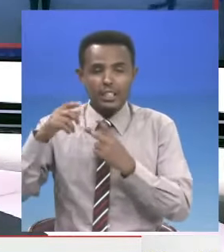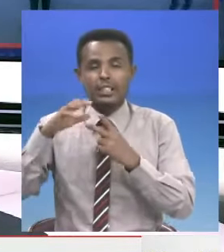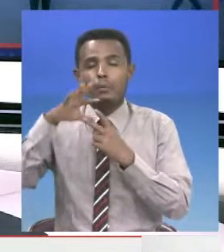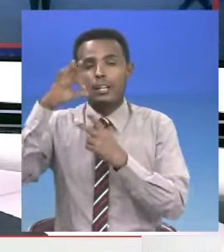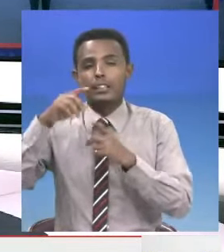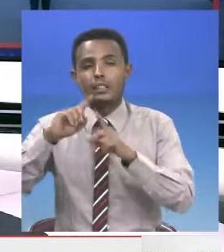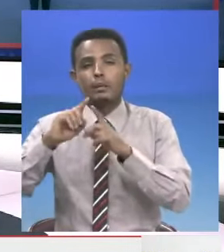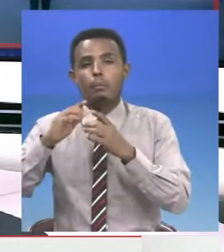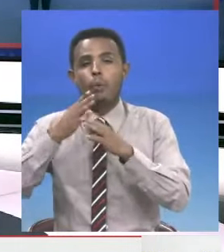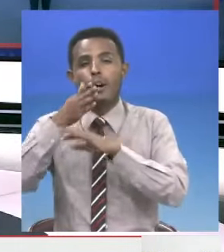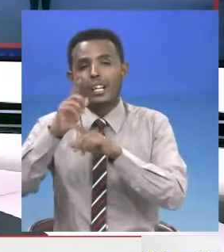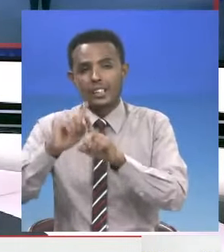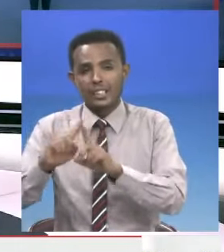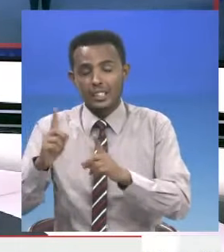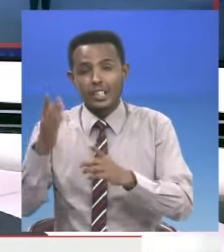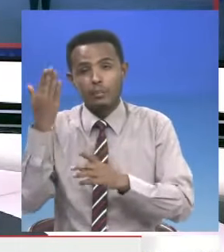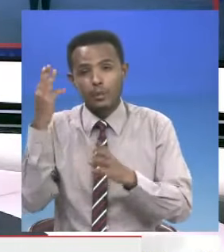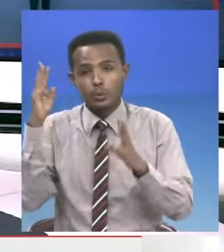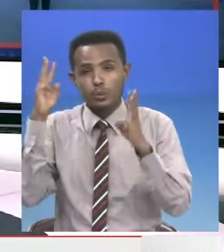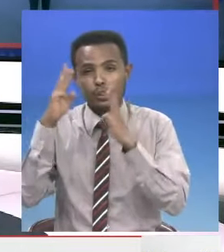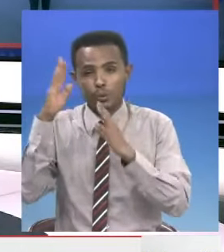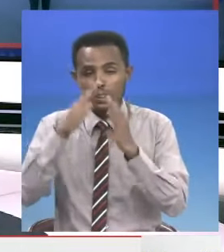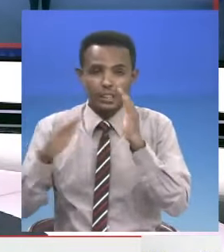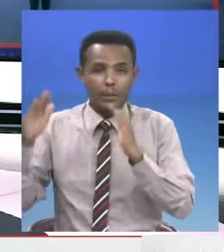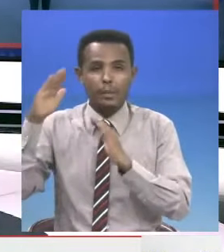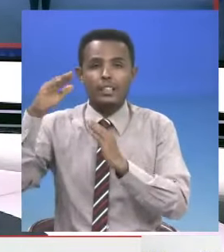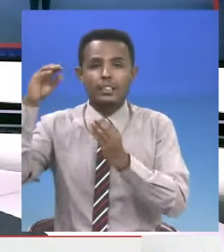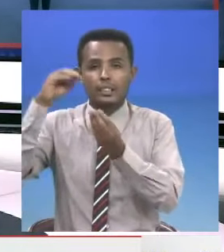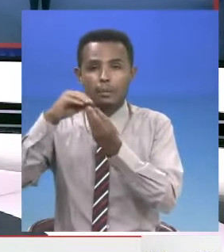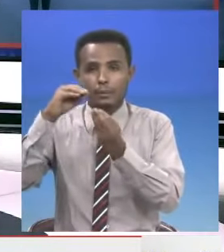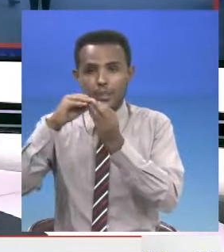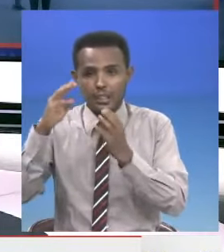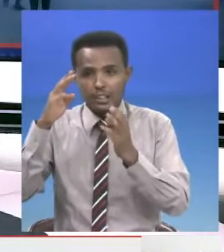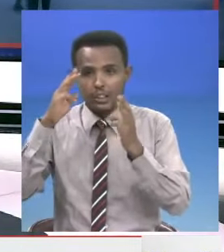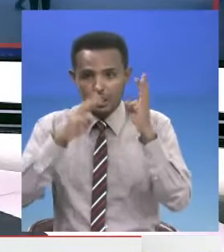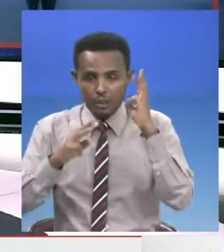በኋላ ግን የነበሩ ችግሮች ይበልጥ ተባብሰው ችግሮቹ